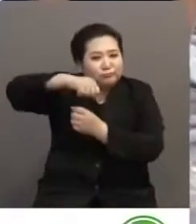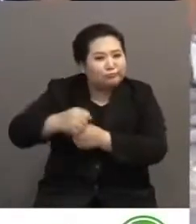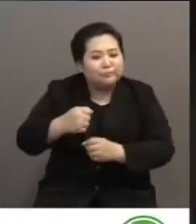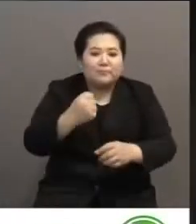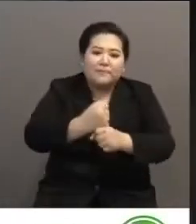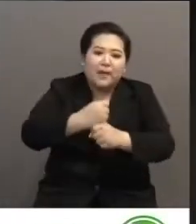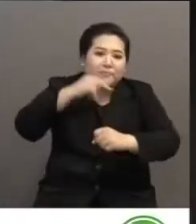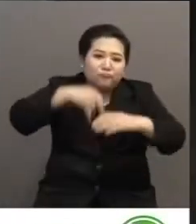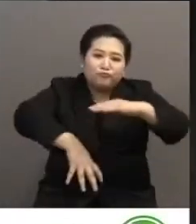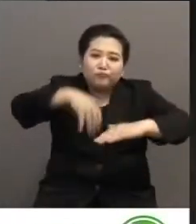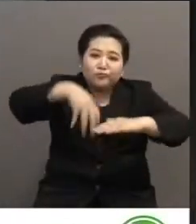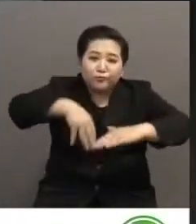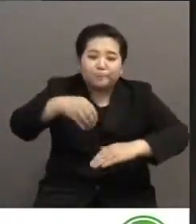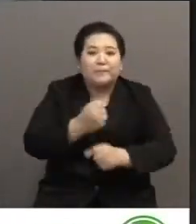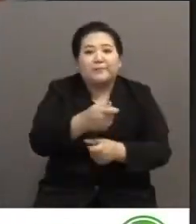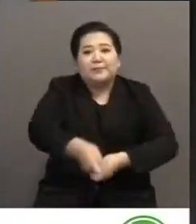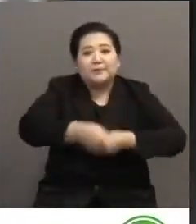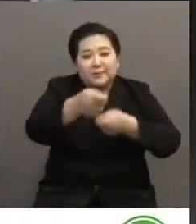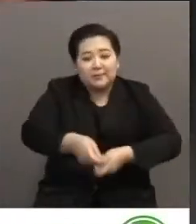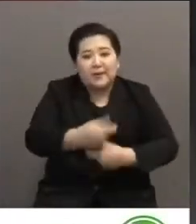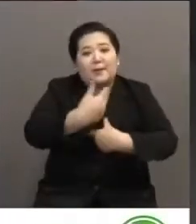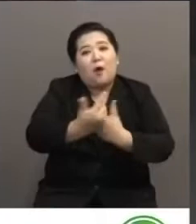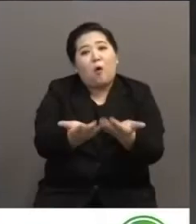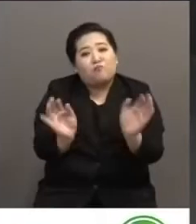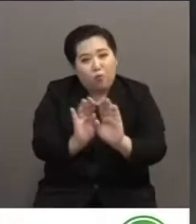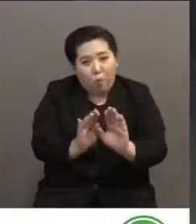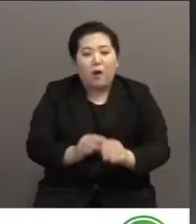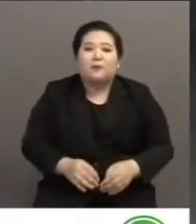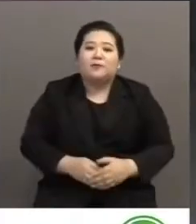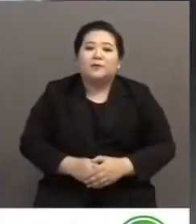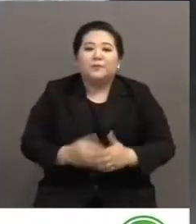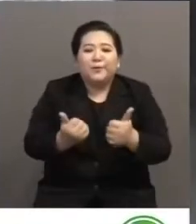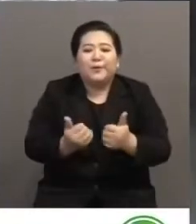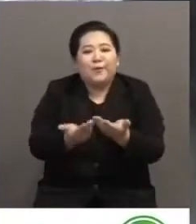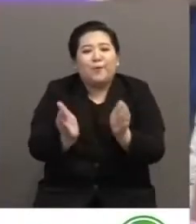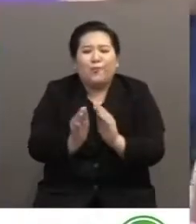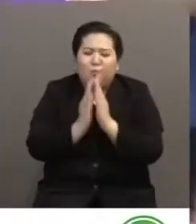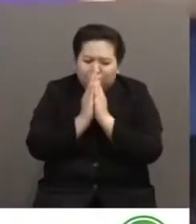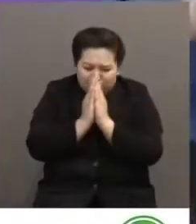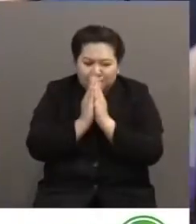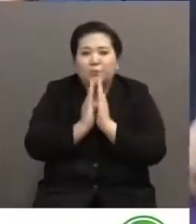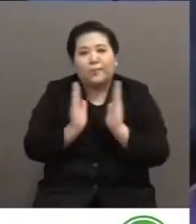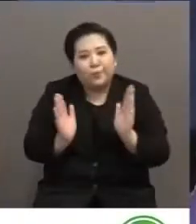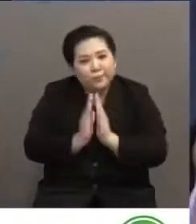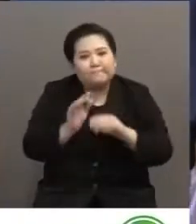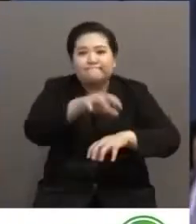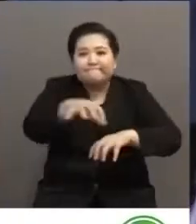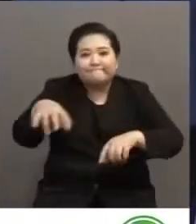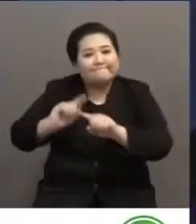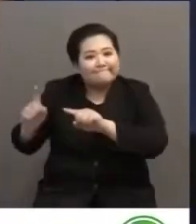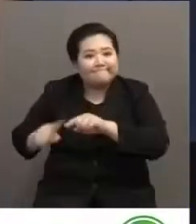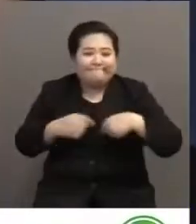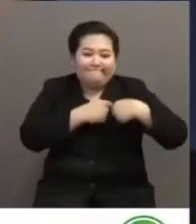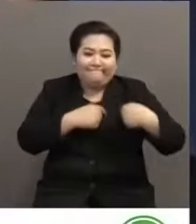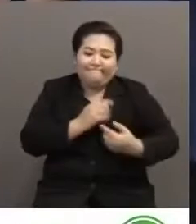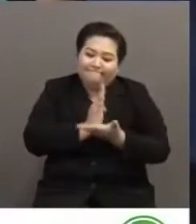เลี้ยงครอบครัวด้วยนะคะขณะที่ฝั่งของนางสาวความประเสริฐตอนนี้ก็ได้แต่กล่าวขอบคุณแล้วค่ะขอบคุณทุกหน่วยงานขอบคุณผู้ใจบุญ